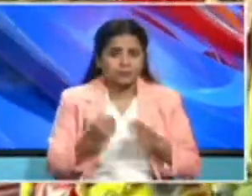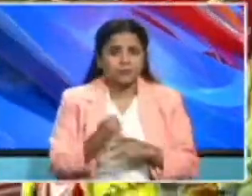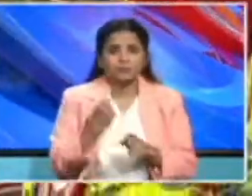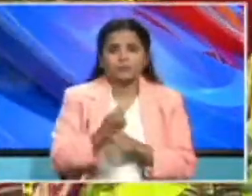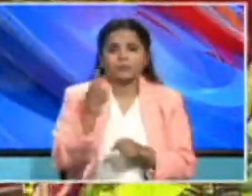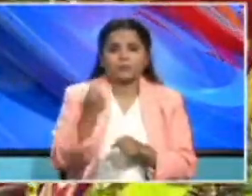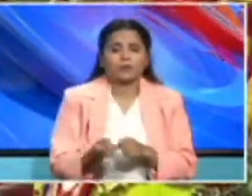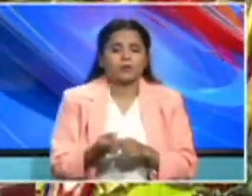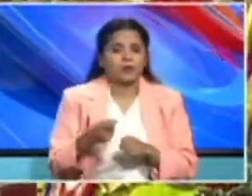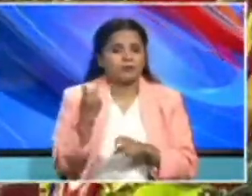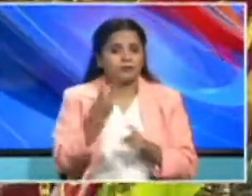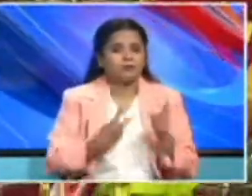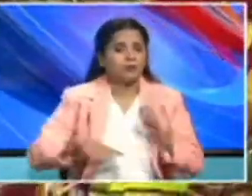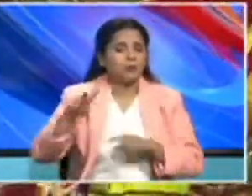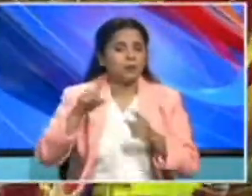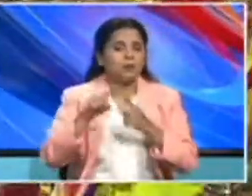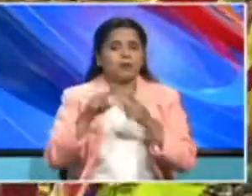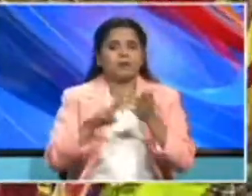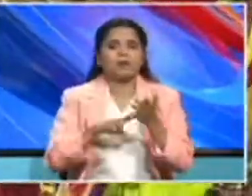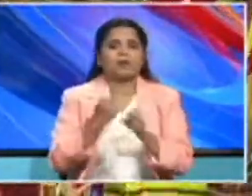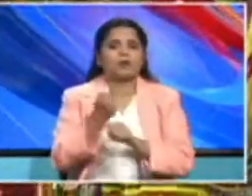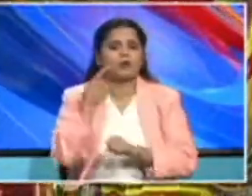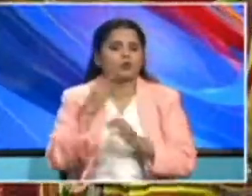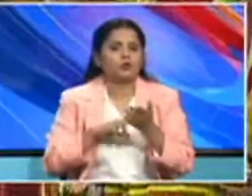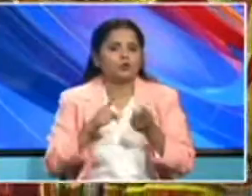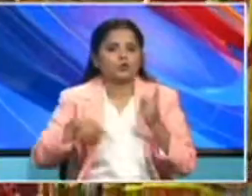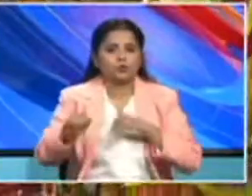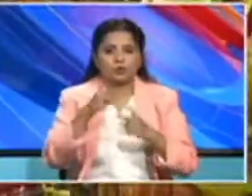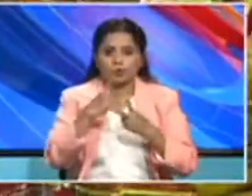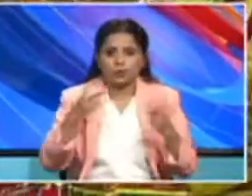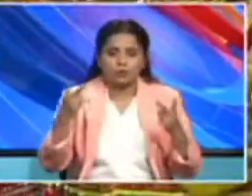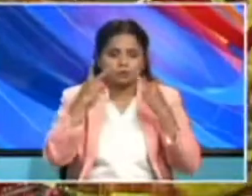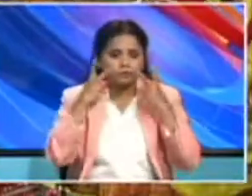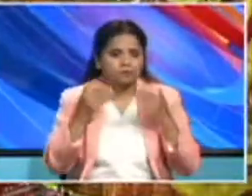गुजरात की डबल इंजन सरकार की एक फिल्म।